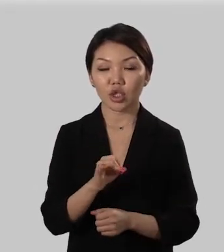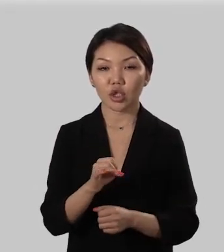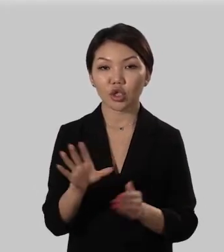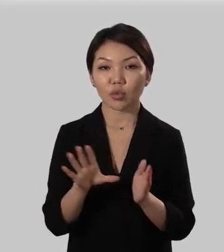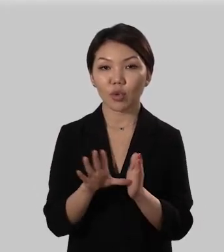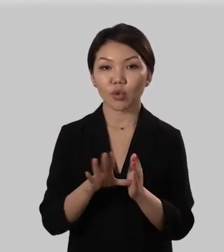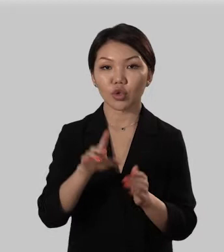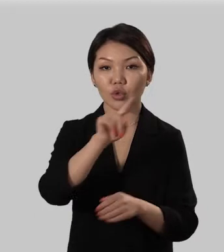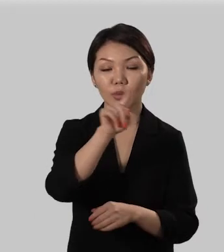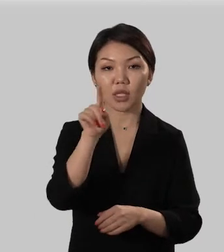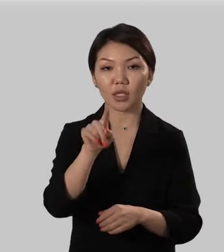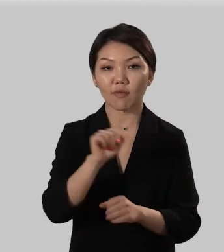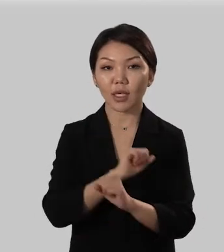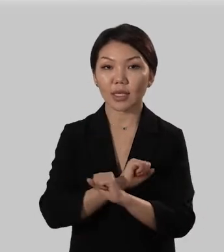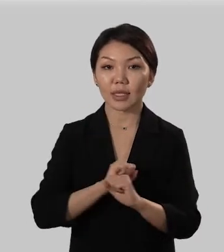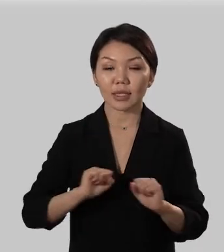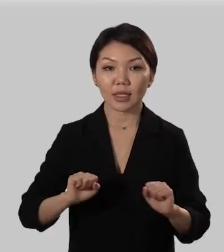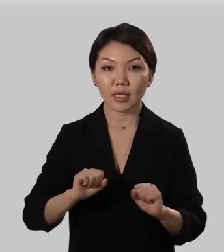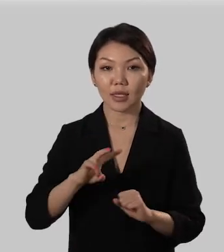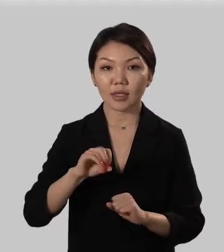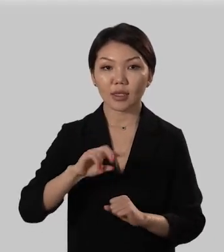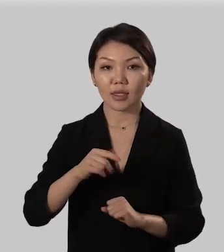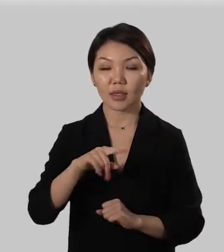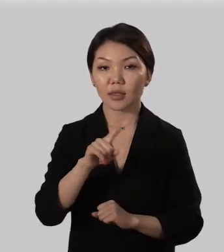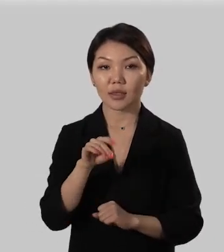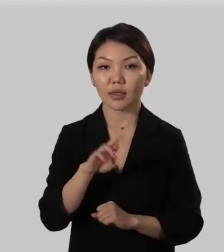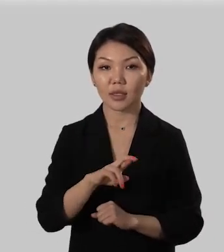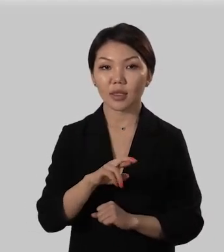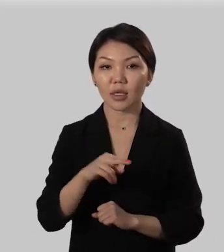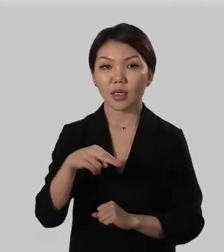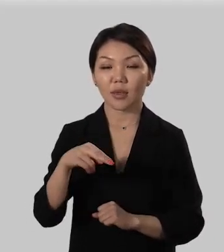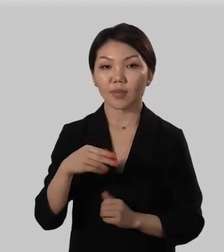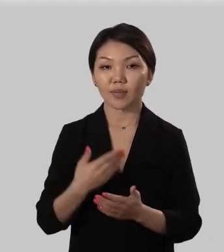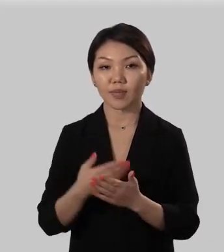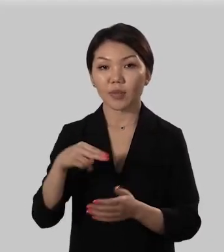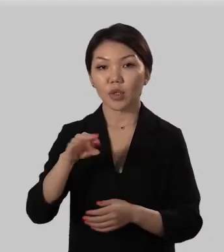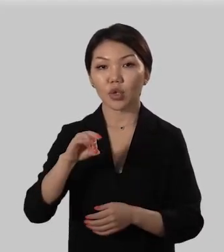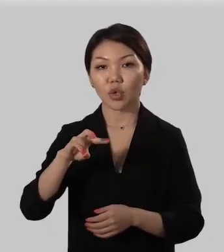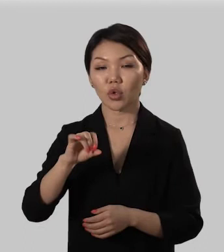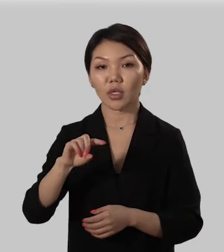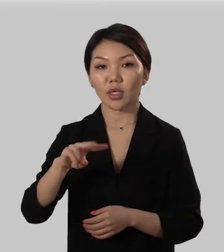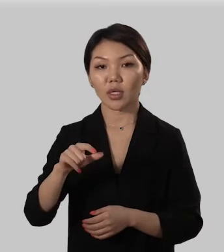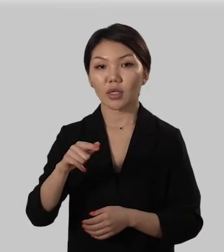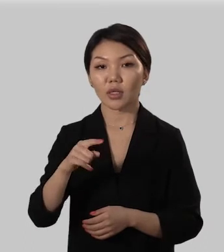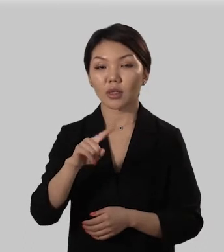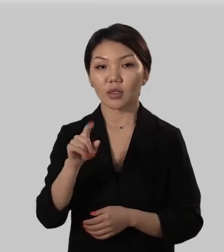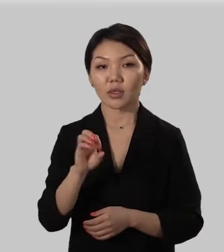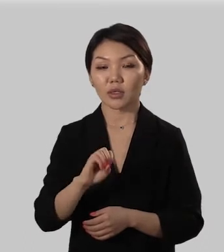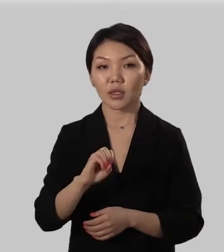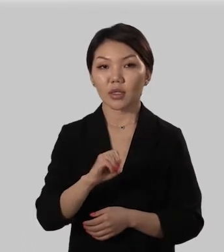приставки нельзя да нельзя всегда навсегда